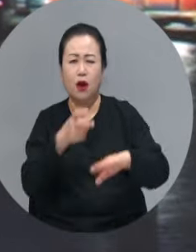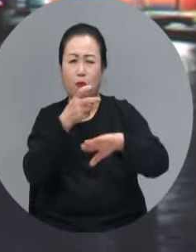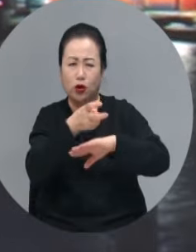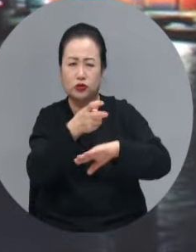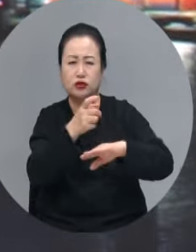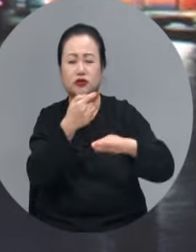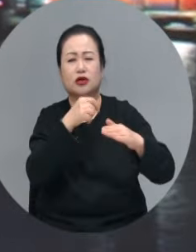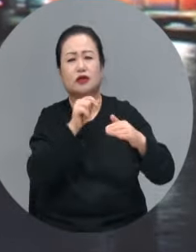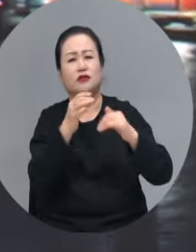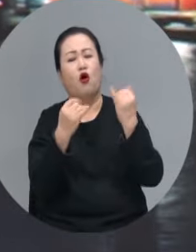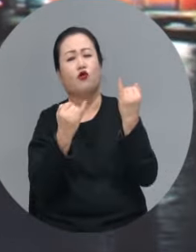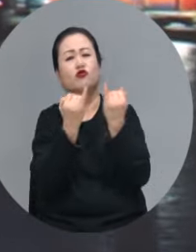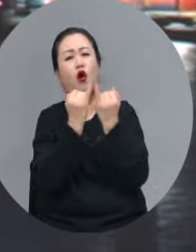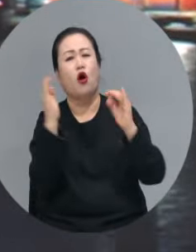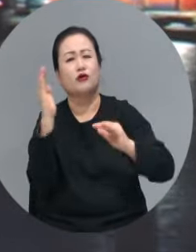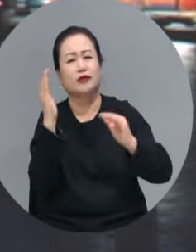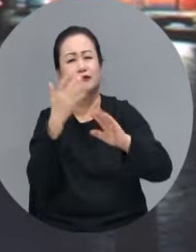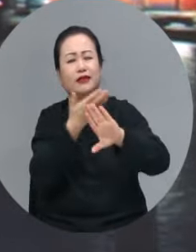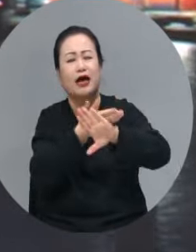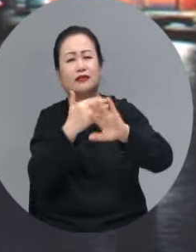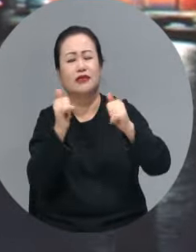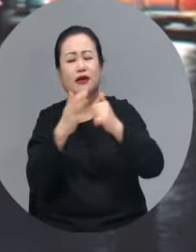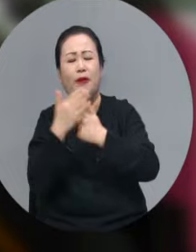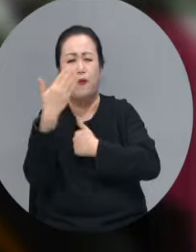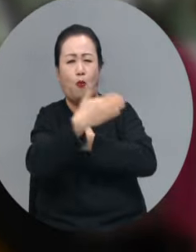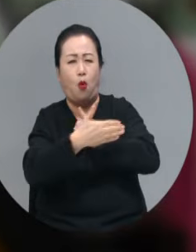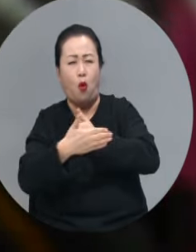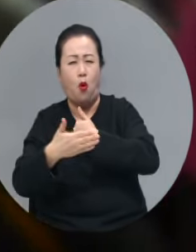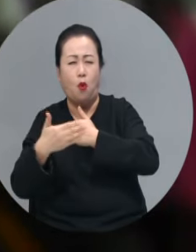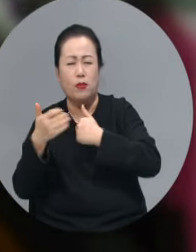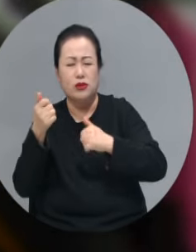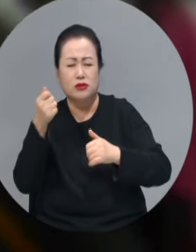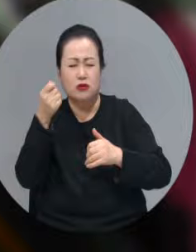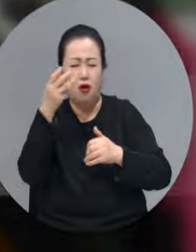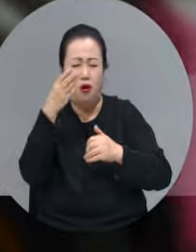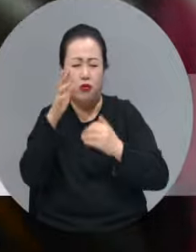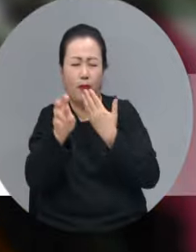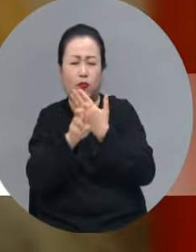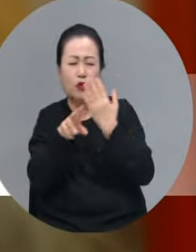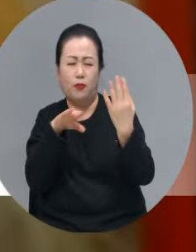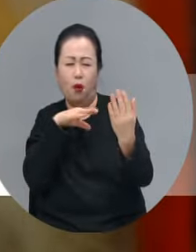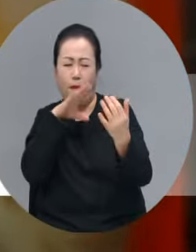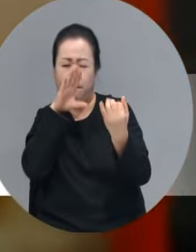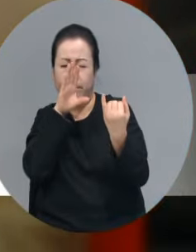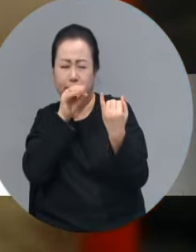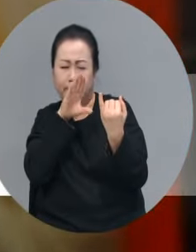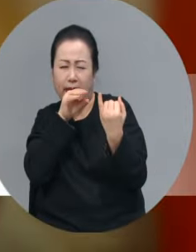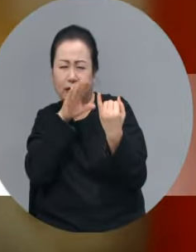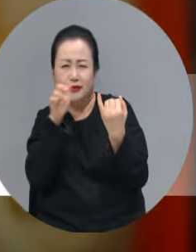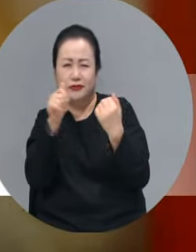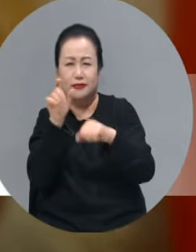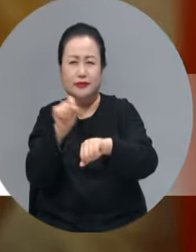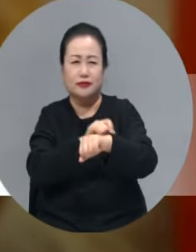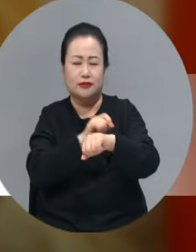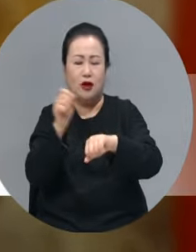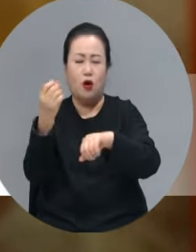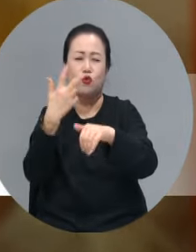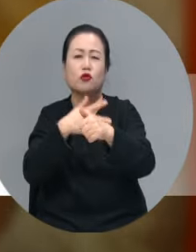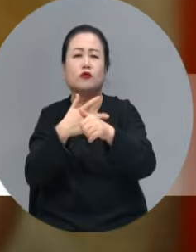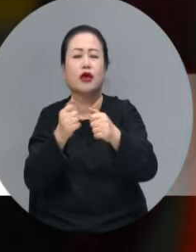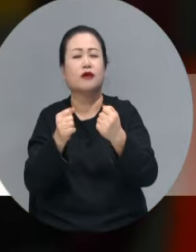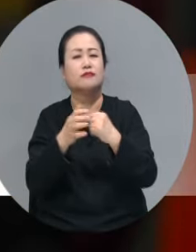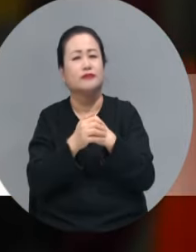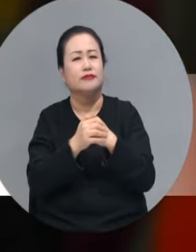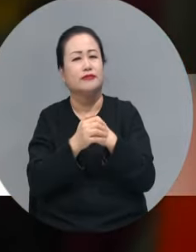버스 등에서 여학생 등 다른 사람의 신체를 수십차례 불법 촬영한 혐의로 재판에 넘겨진 특성화고 교사